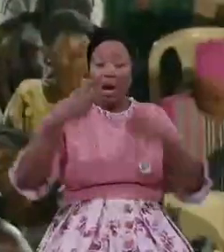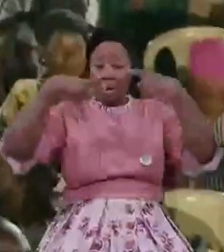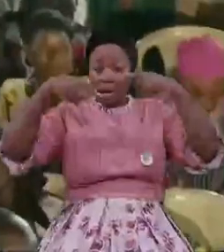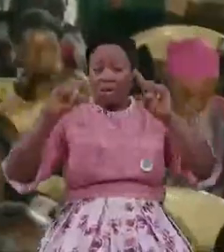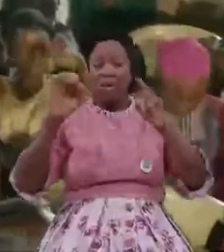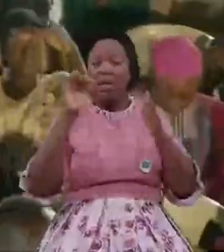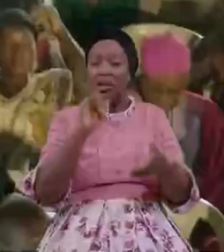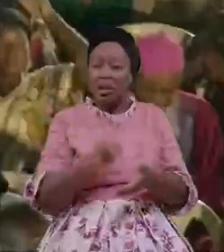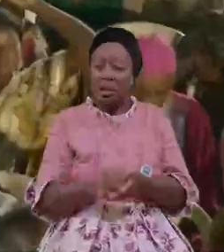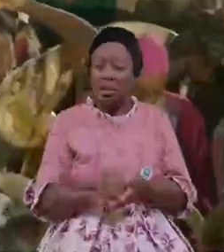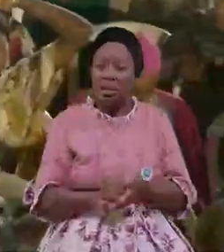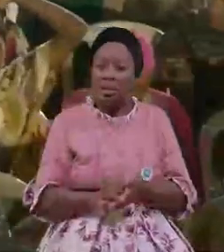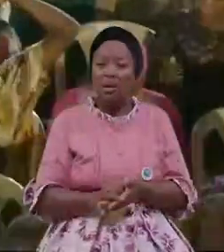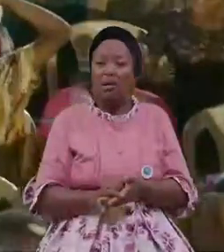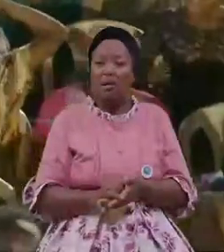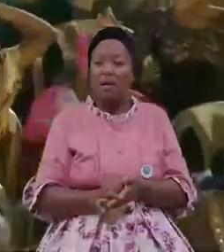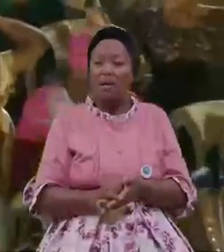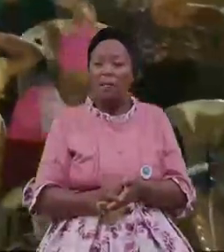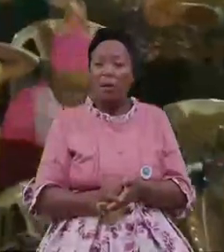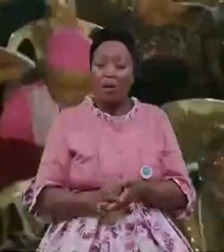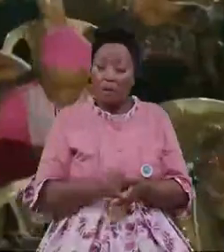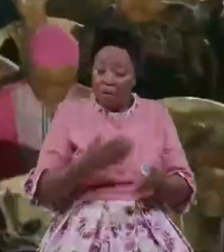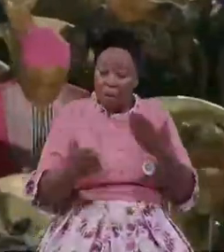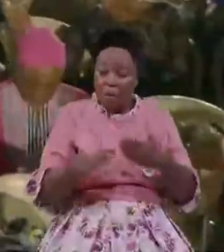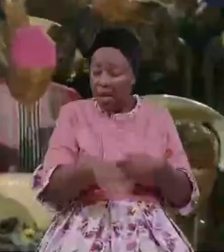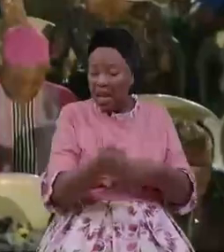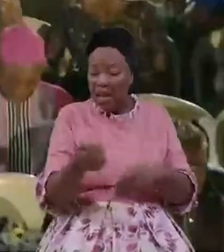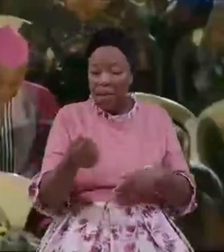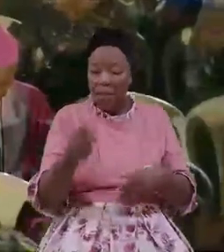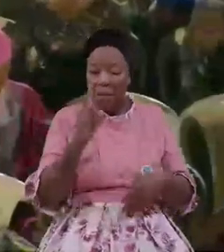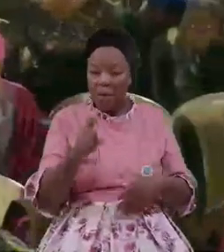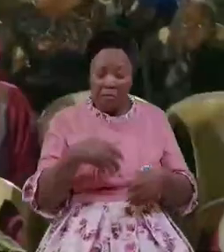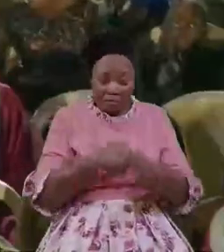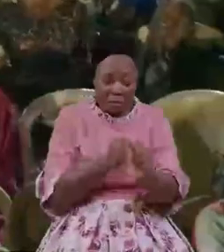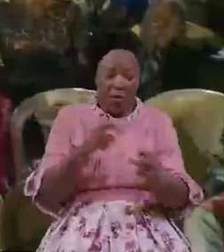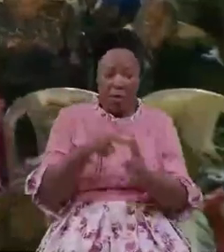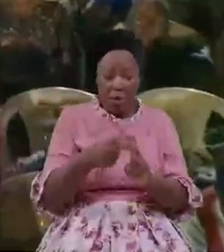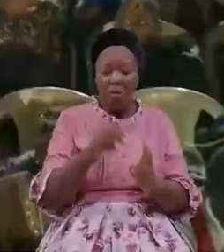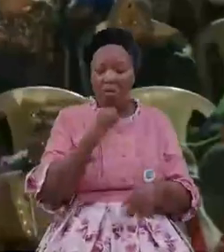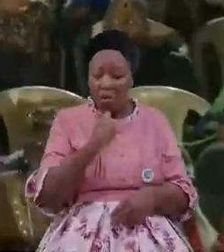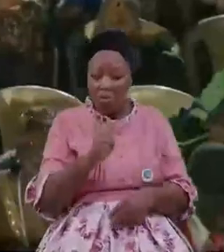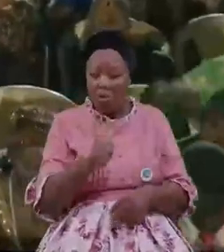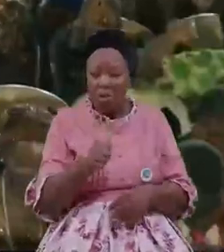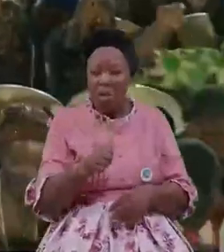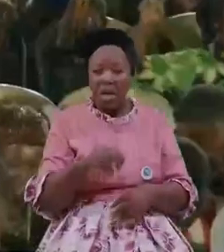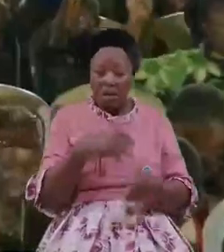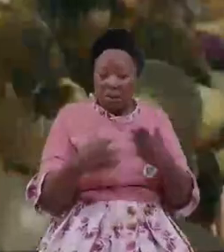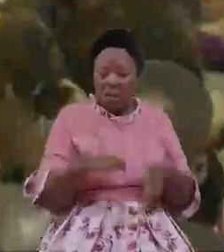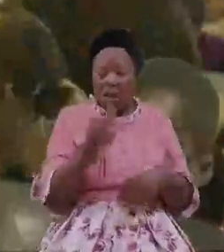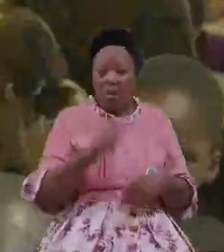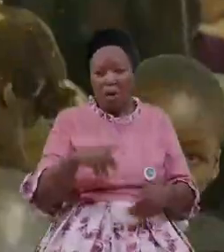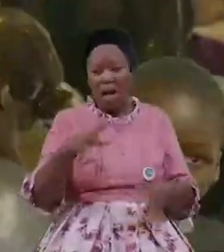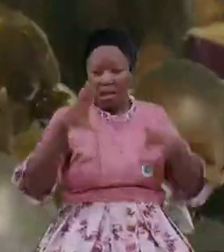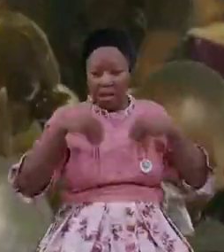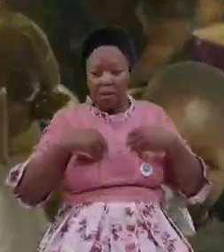déclares que les autres suivent pas que les autres s'accordent avec vous